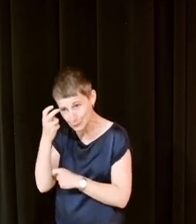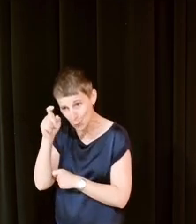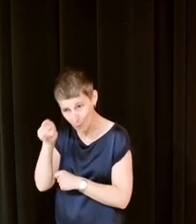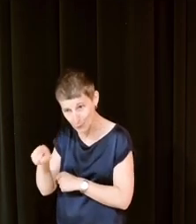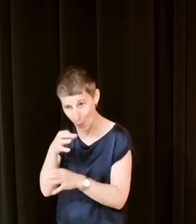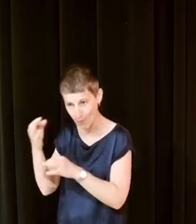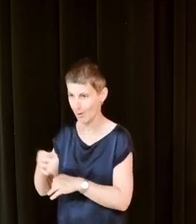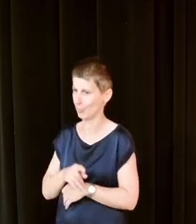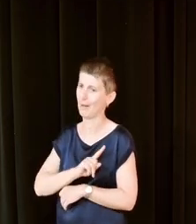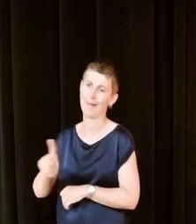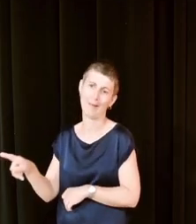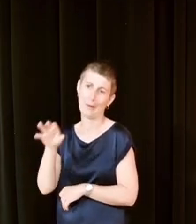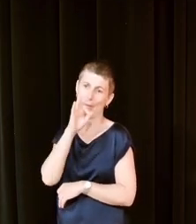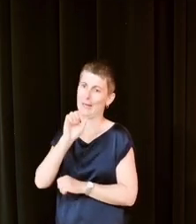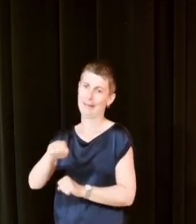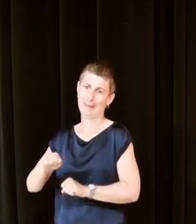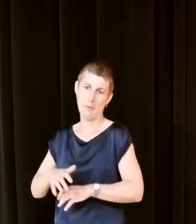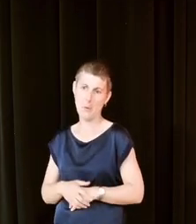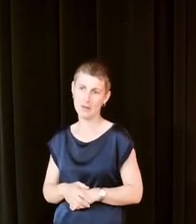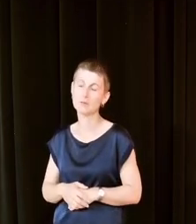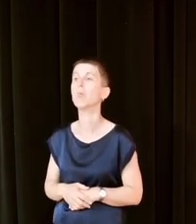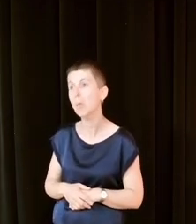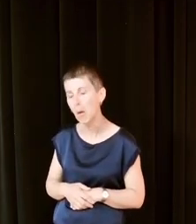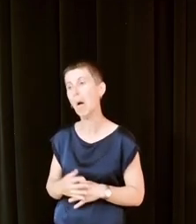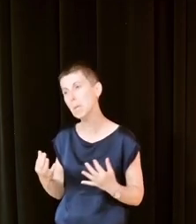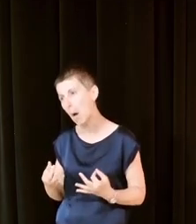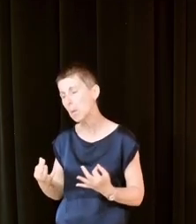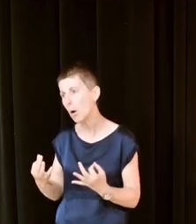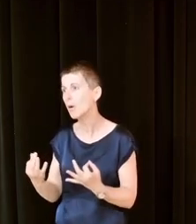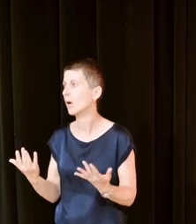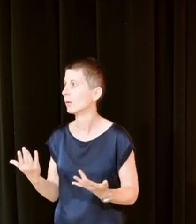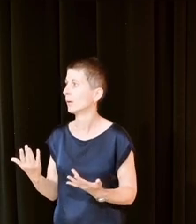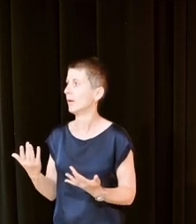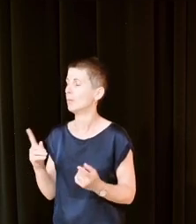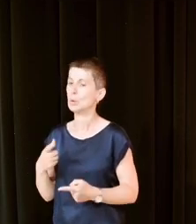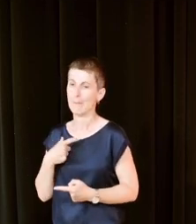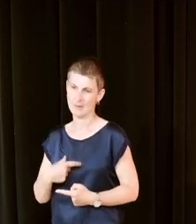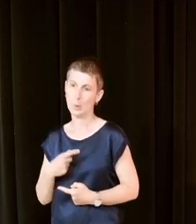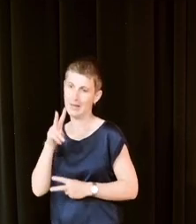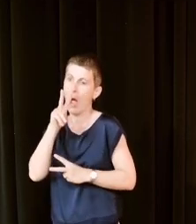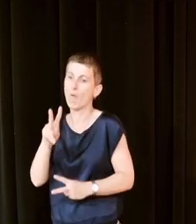Ja, es reicht aber nicht. Und da muss ich sagen, da werde ich dann persönlich auch manchmal, muss ich aufpassen.